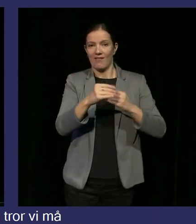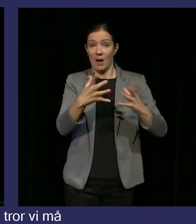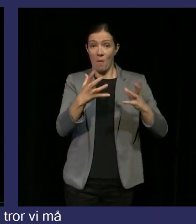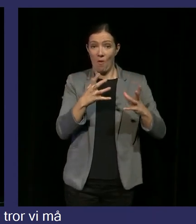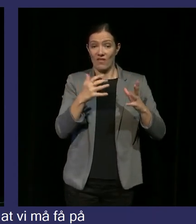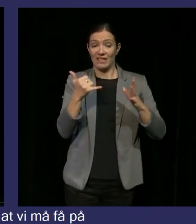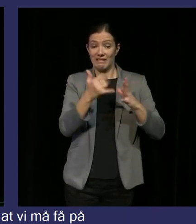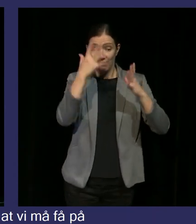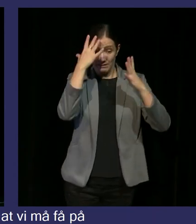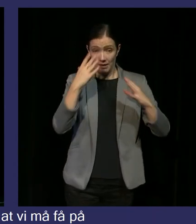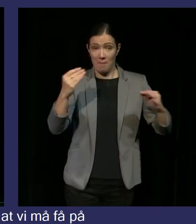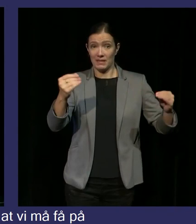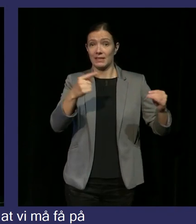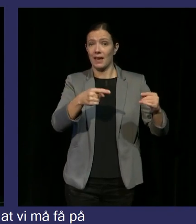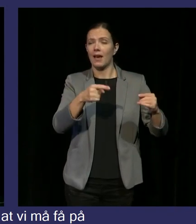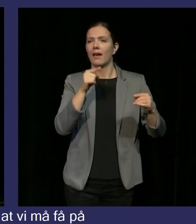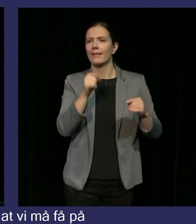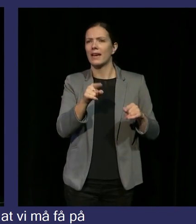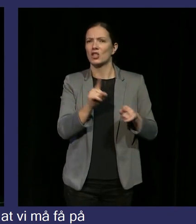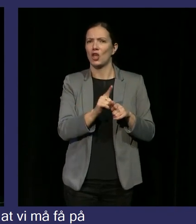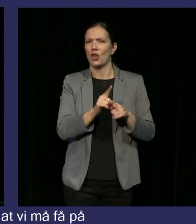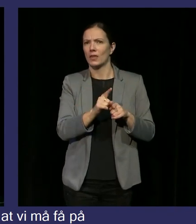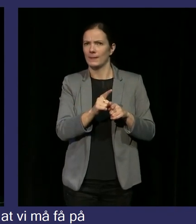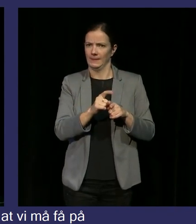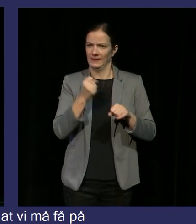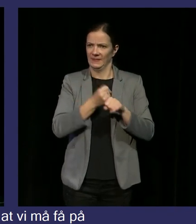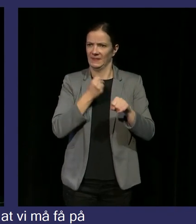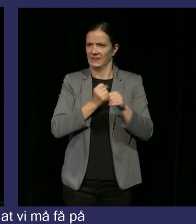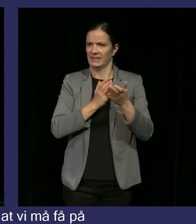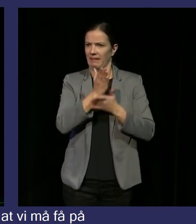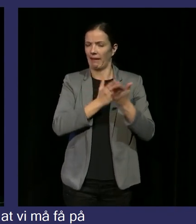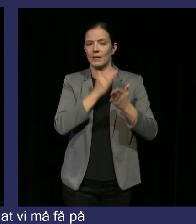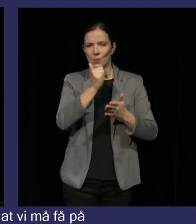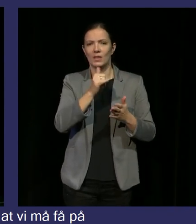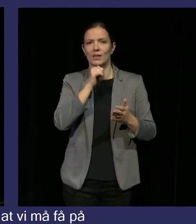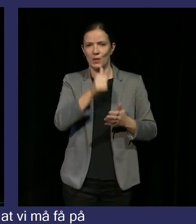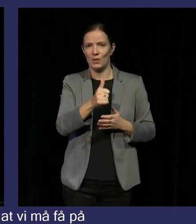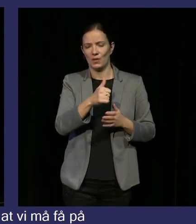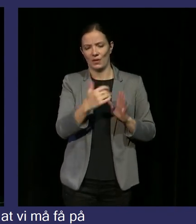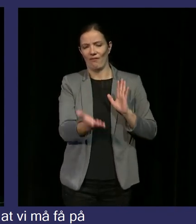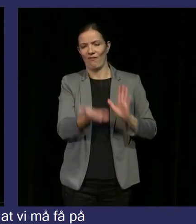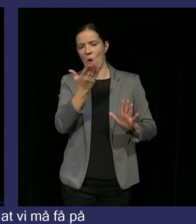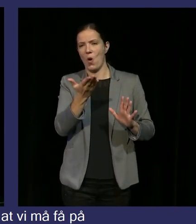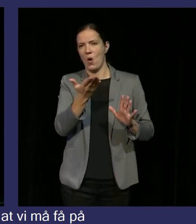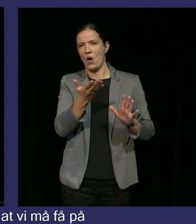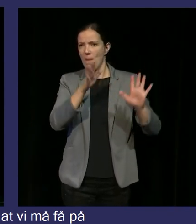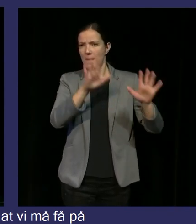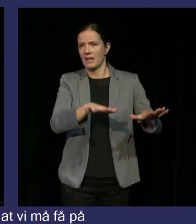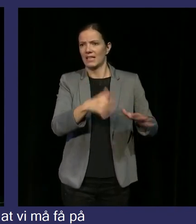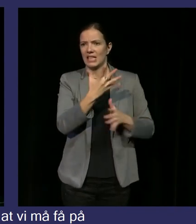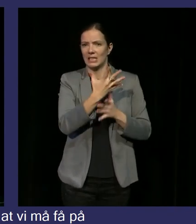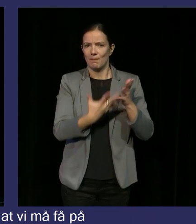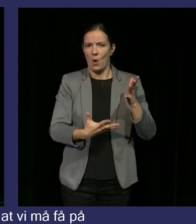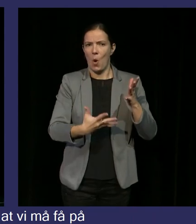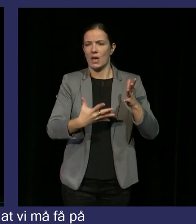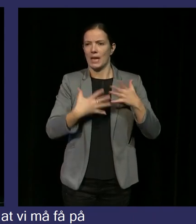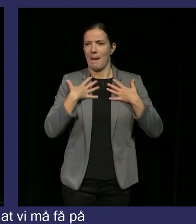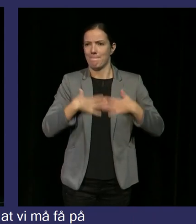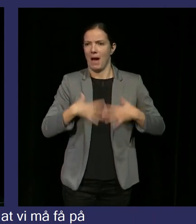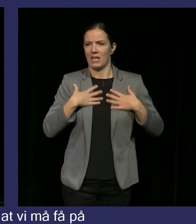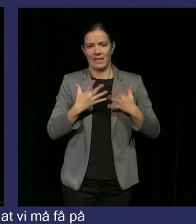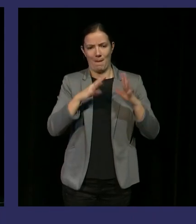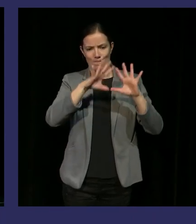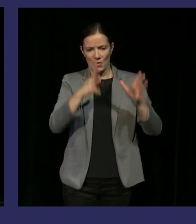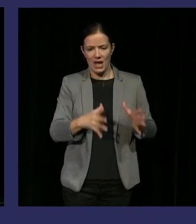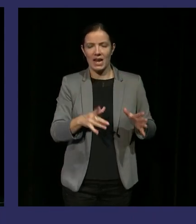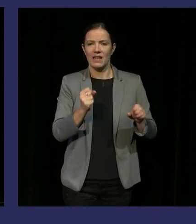I det samiske, og dette en sånn kjepphest, det at vi må få på plass en språkbadsmodell som faktisk